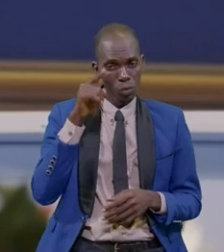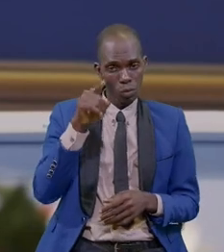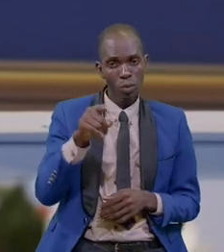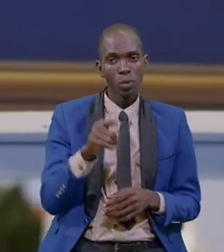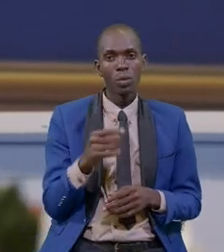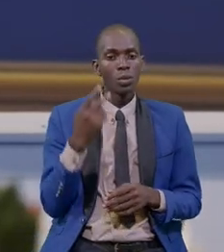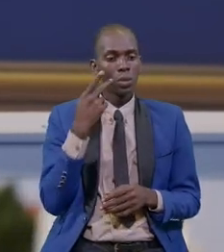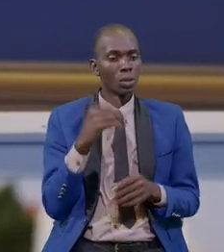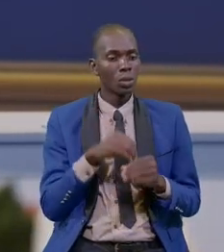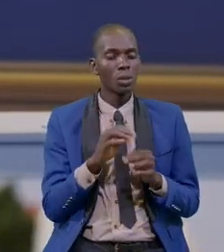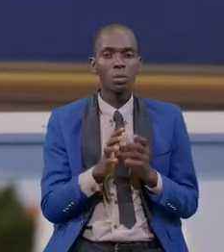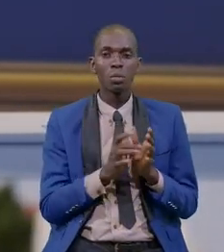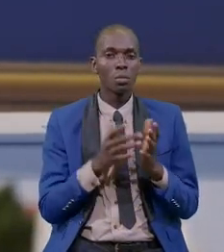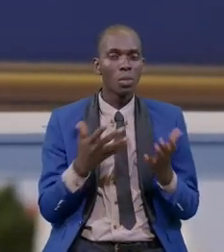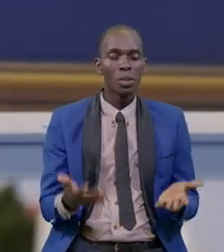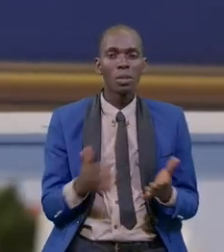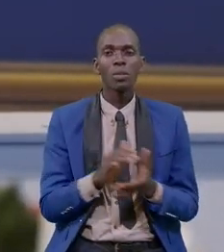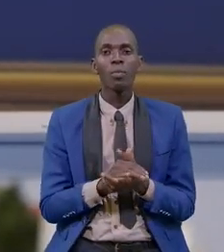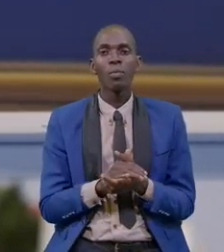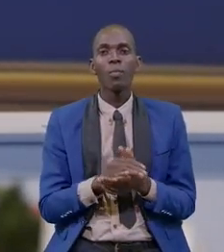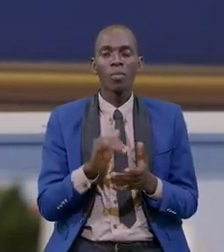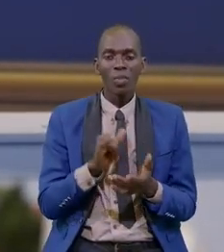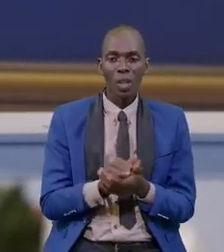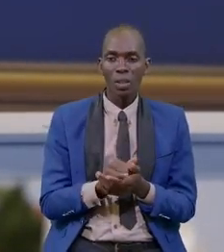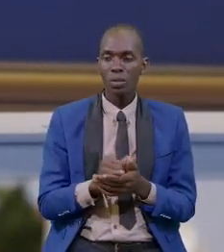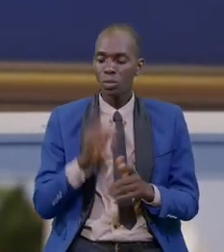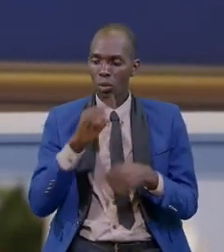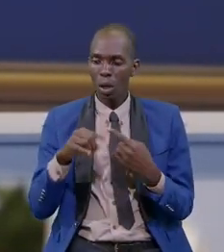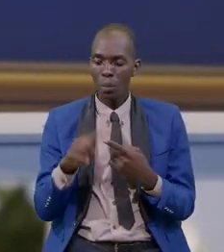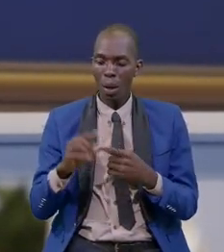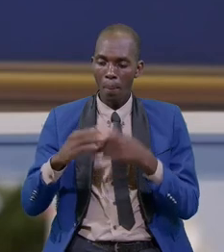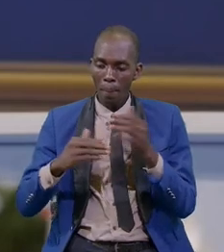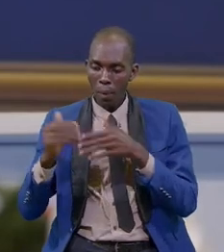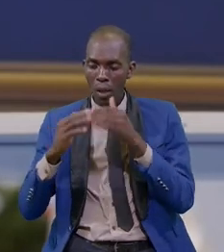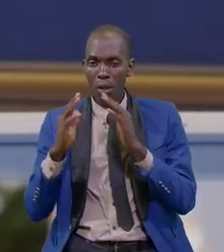Bible? La Bible parle aux constructeurs que lorsque vous pouvez